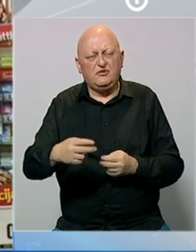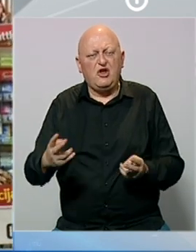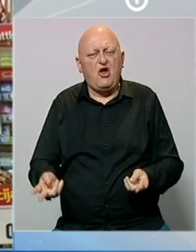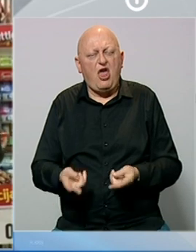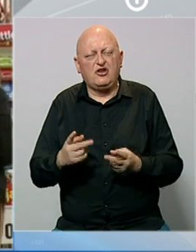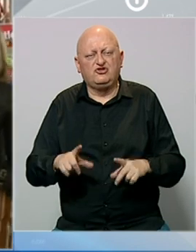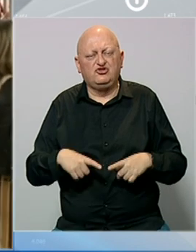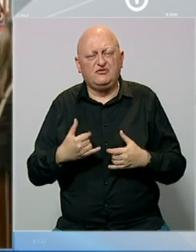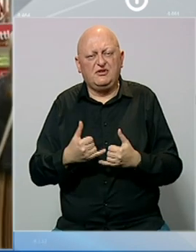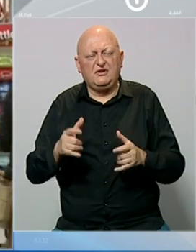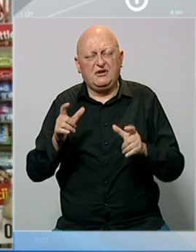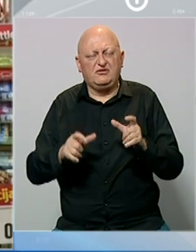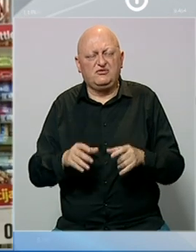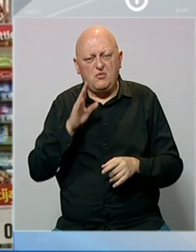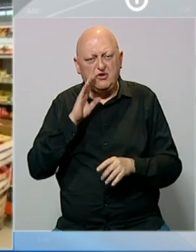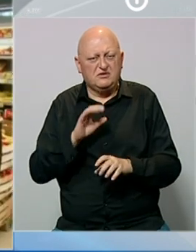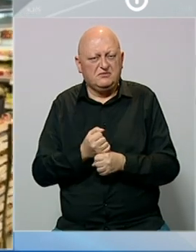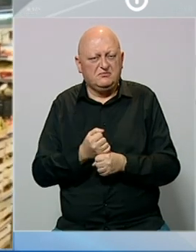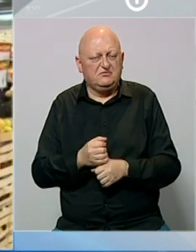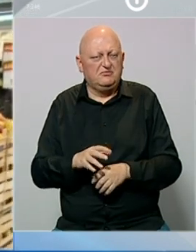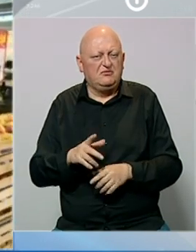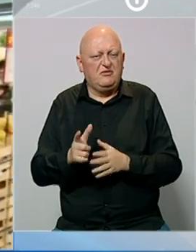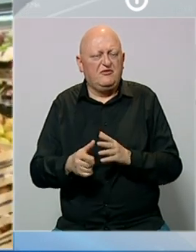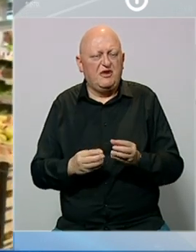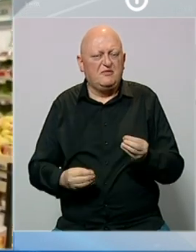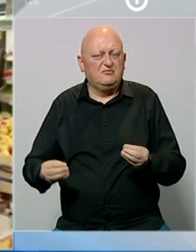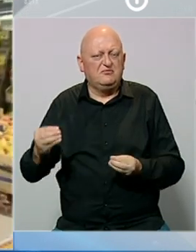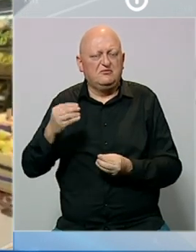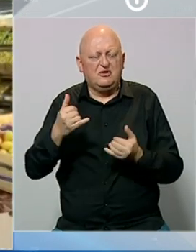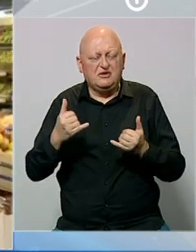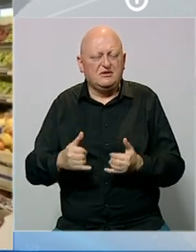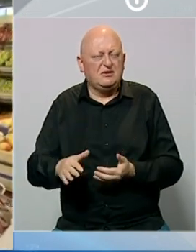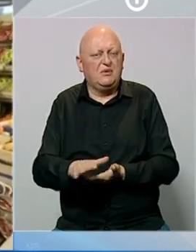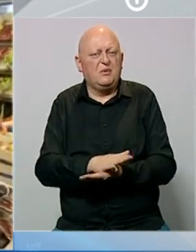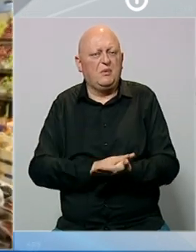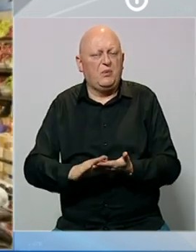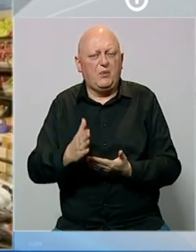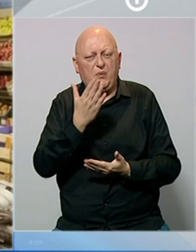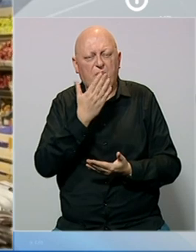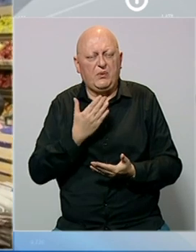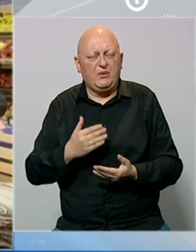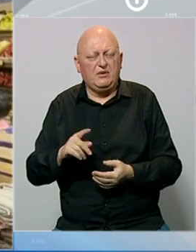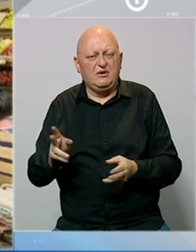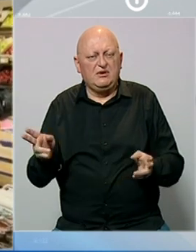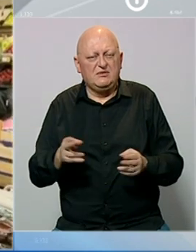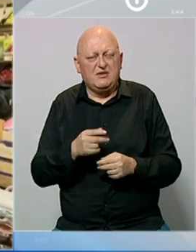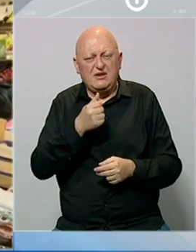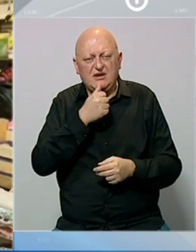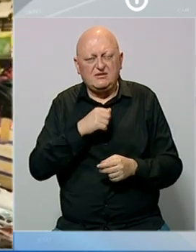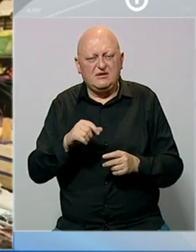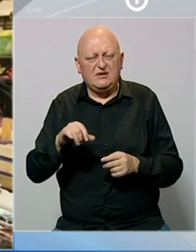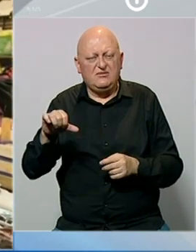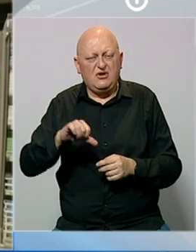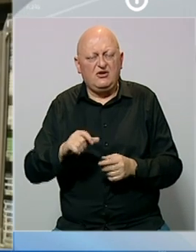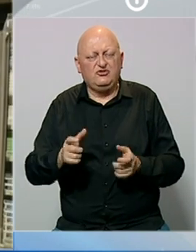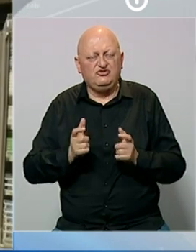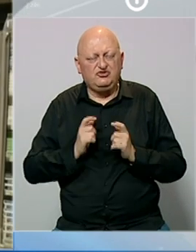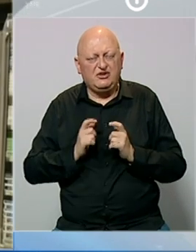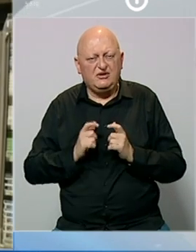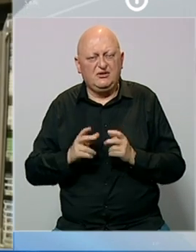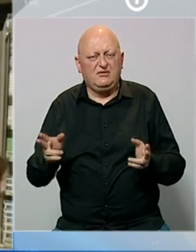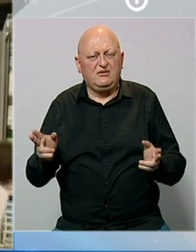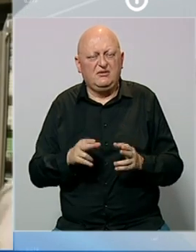olakšavanje života građanima u Bosni i Hercegovini u vrijeme inflacije do sada nije bilo. Smanjenje akciza na gorivo još je na čekanju, kao